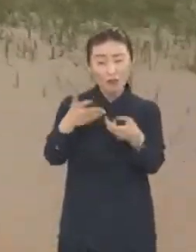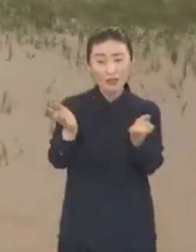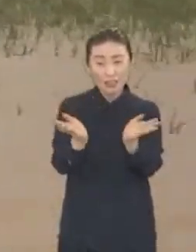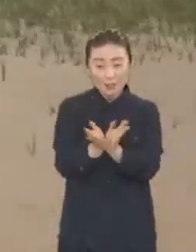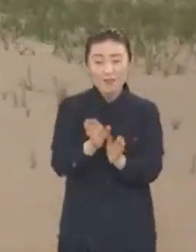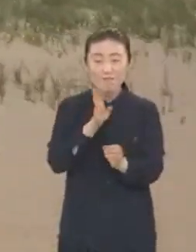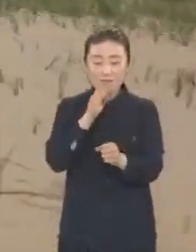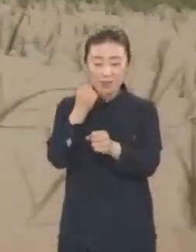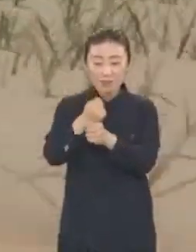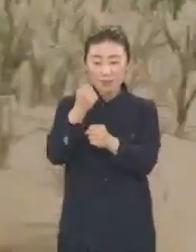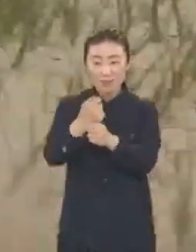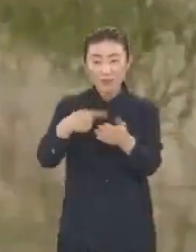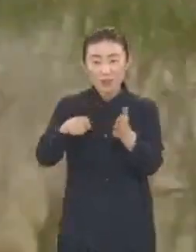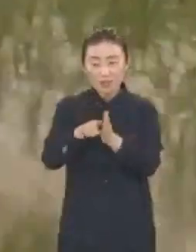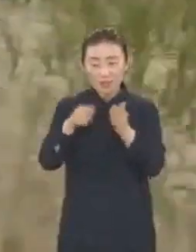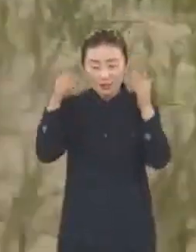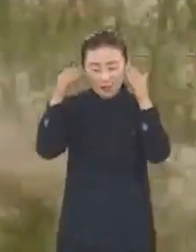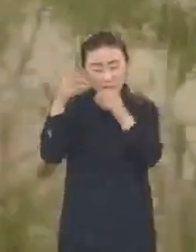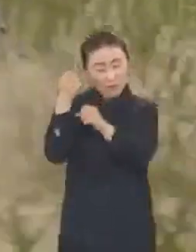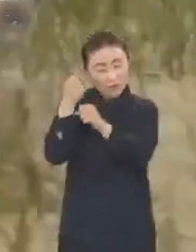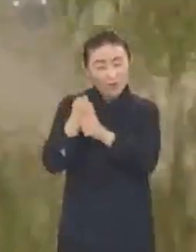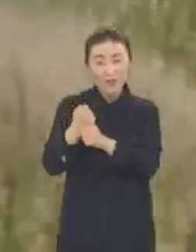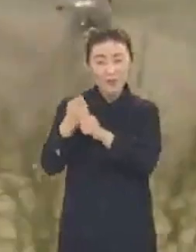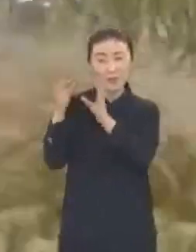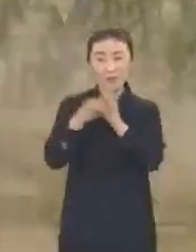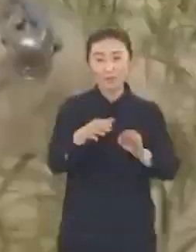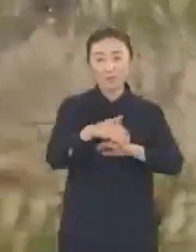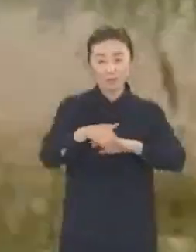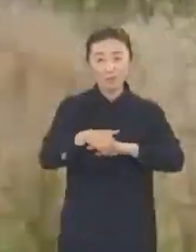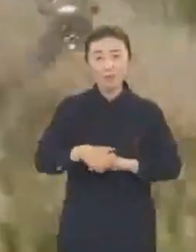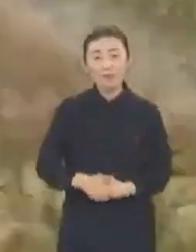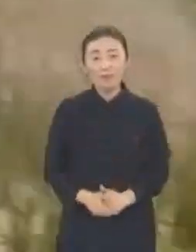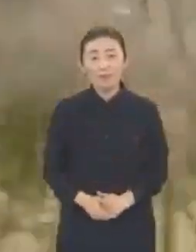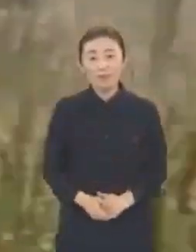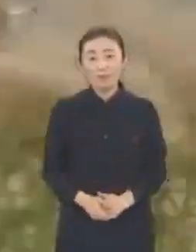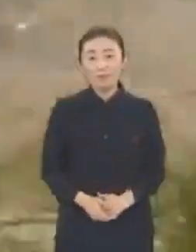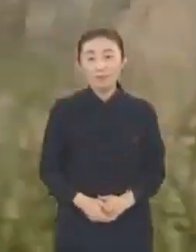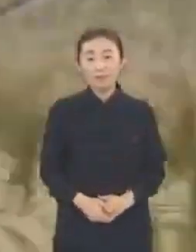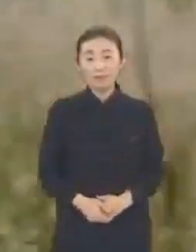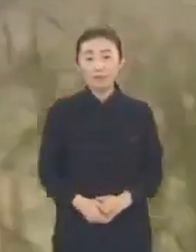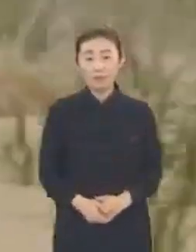로봇의 상용화를 위한 양산화 연구에 집중할 계획입니다. TJB 장석영입니다.